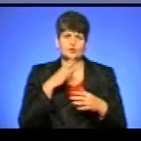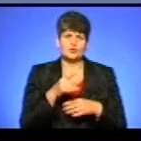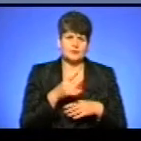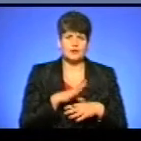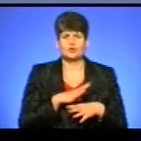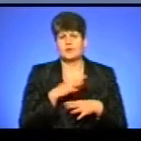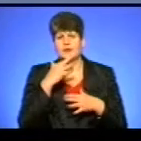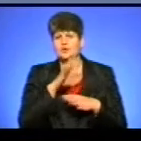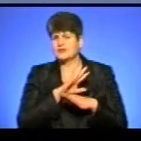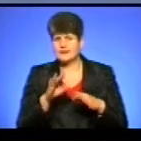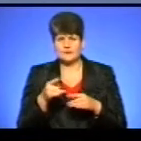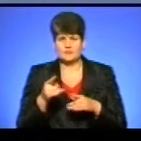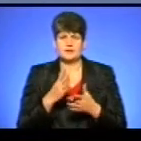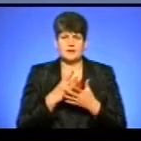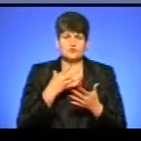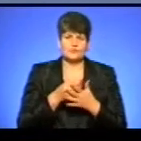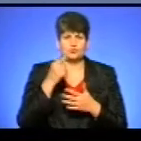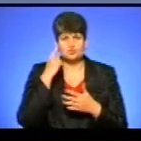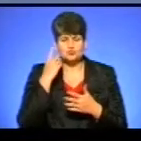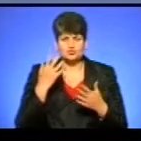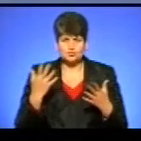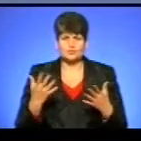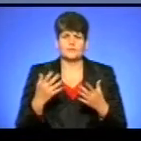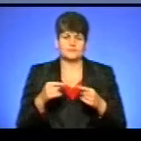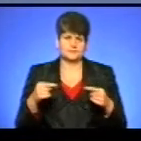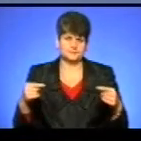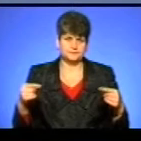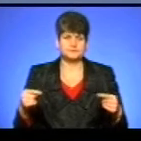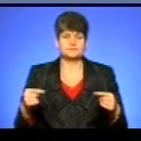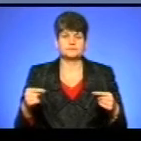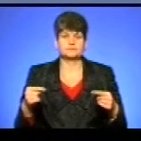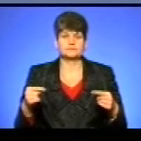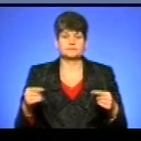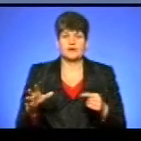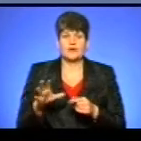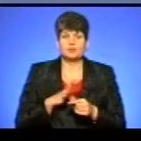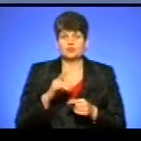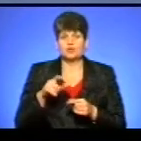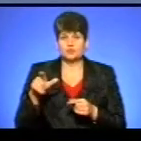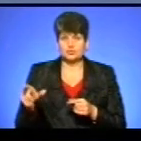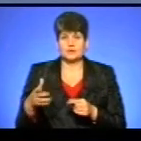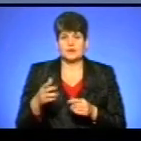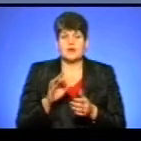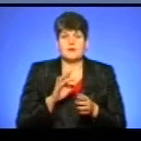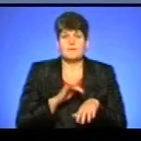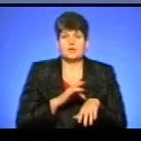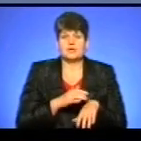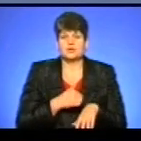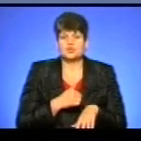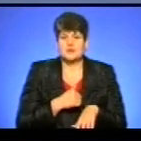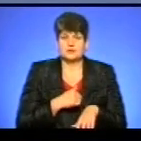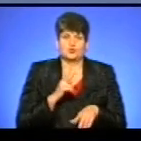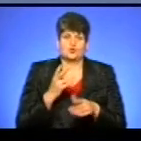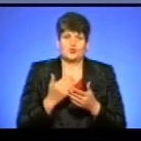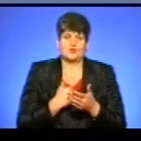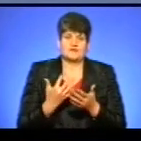не тернополян, які також мали свою думку стосовно проїзду в громадському транспорті. Були люди, яких просто болить душа, були люди, які на тому хотіли зробити